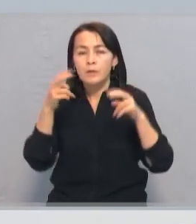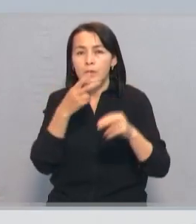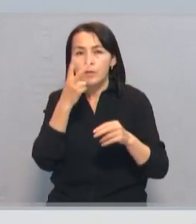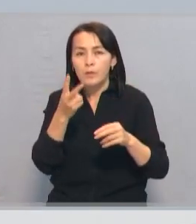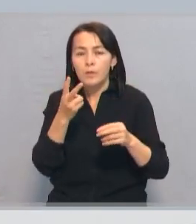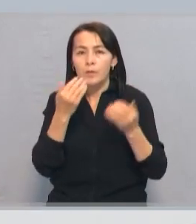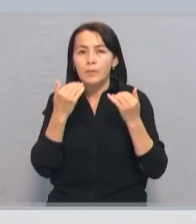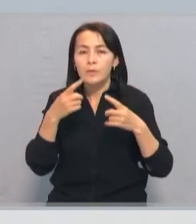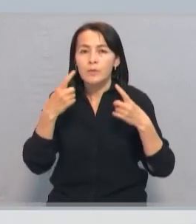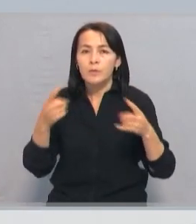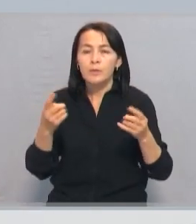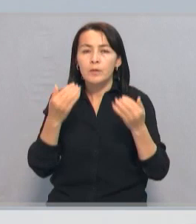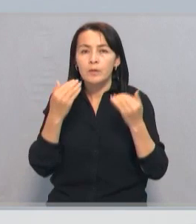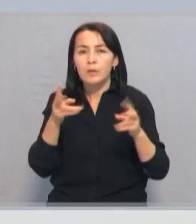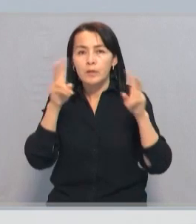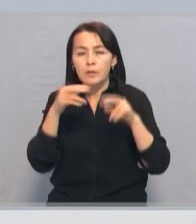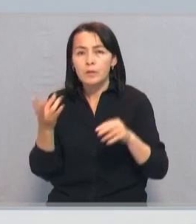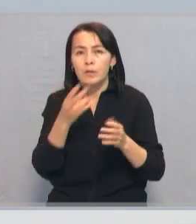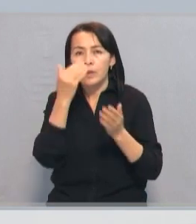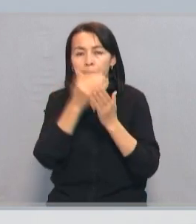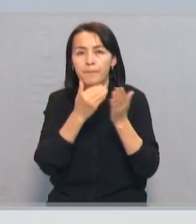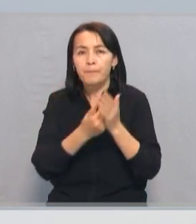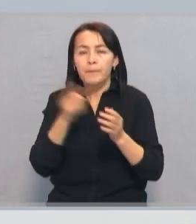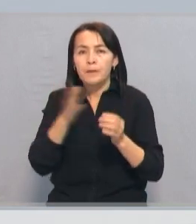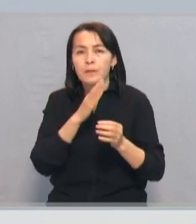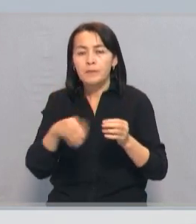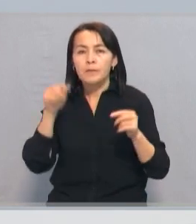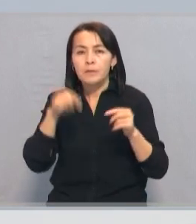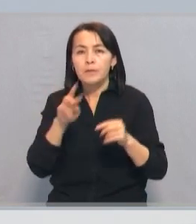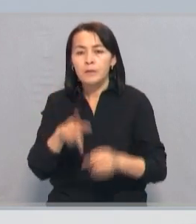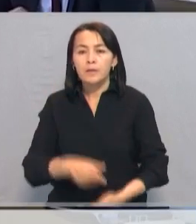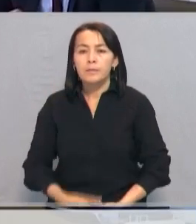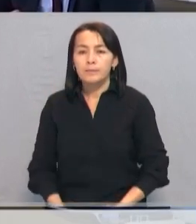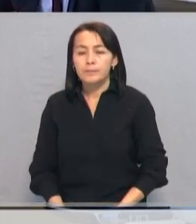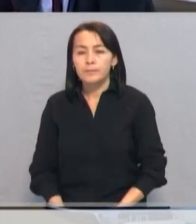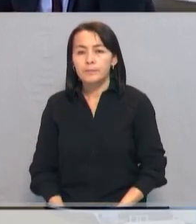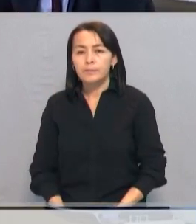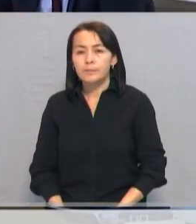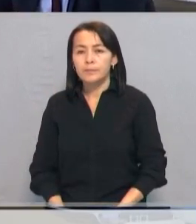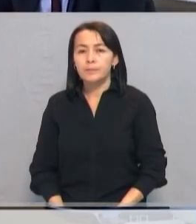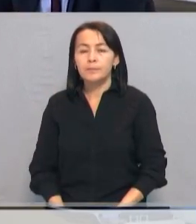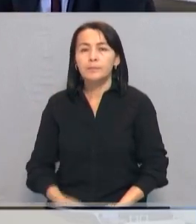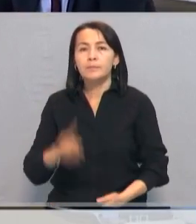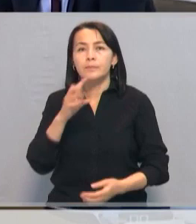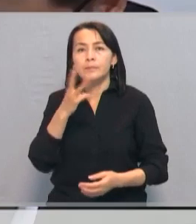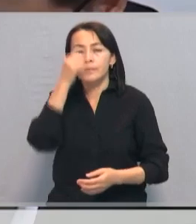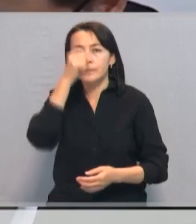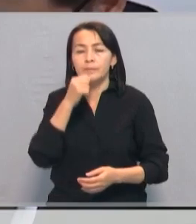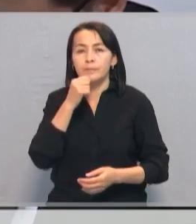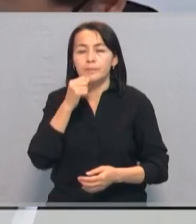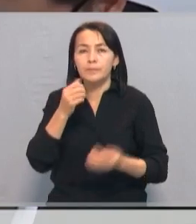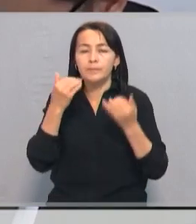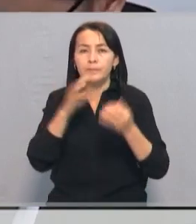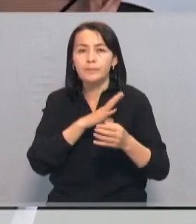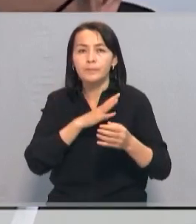коррупционных рисков по другим отраслям и внесите предложение по устранению выявленных недостатков. За 3 месяца текущего года